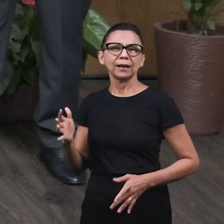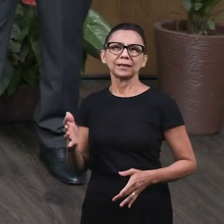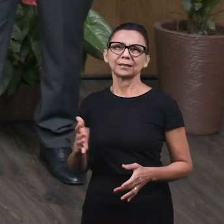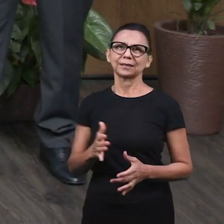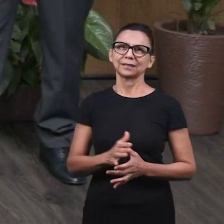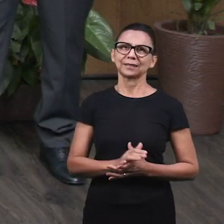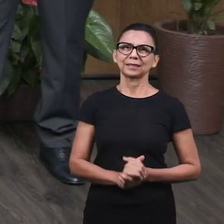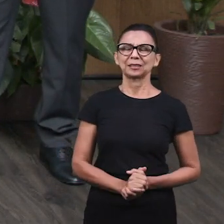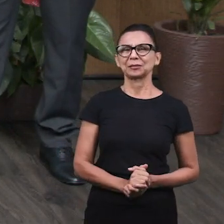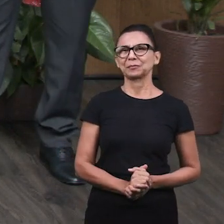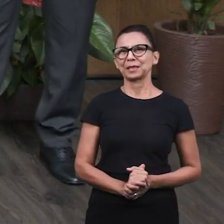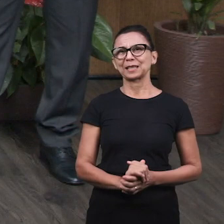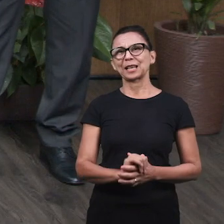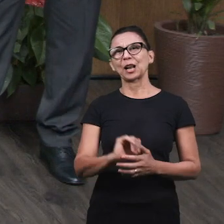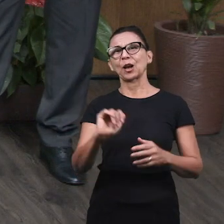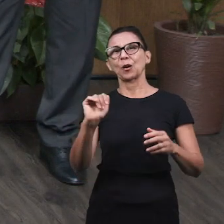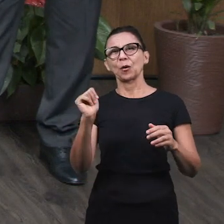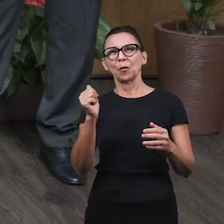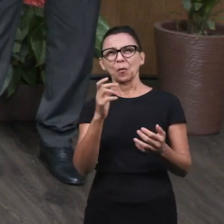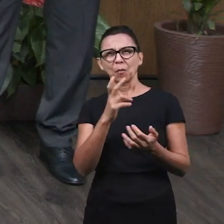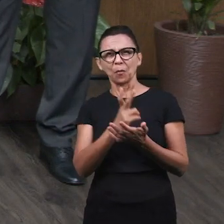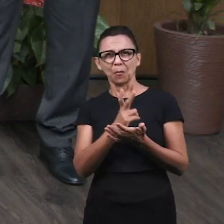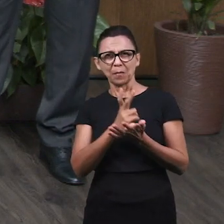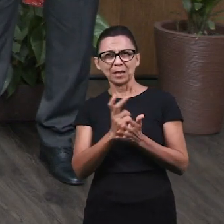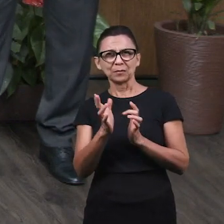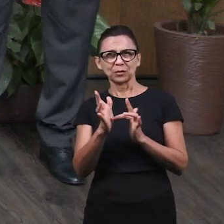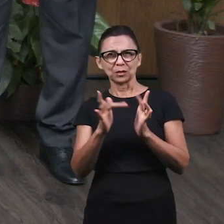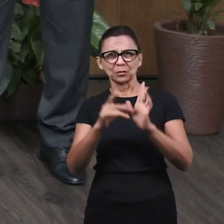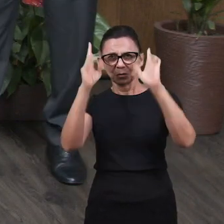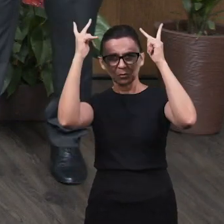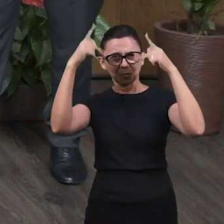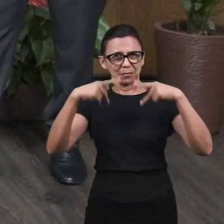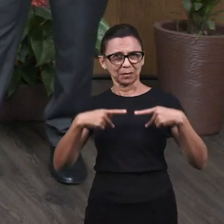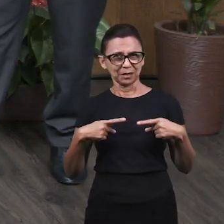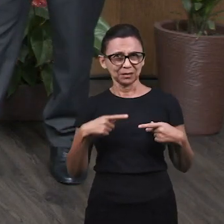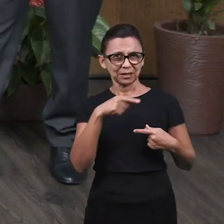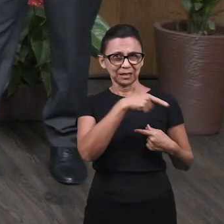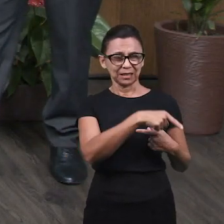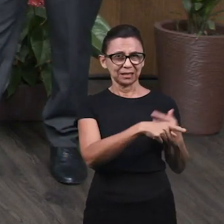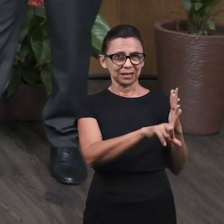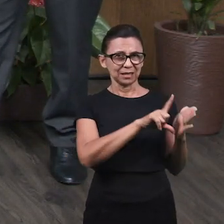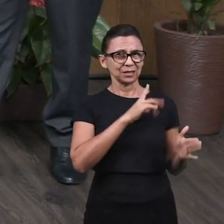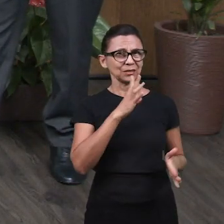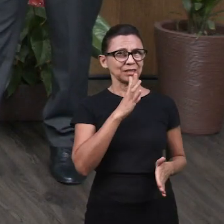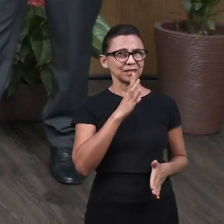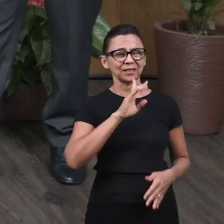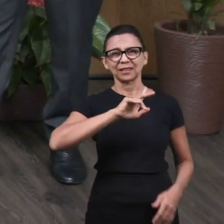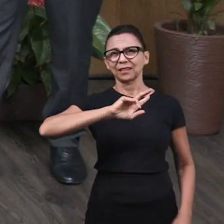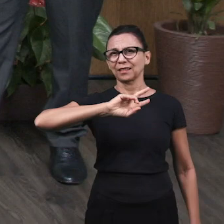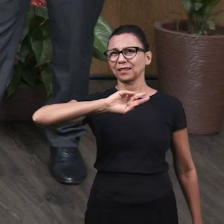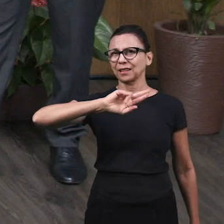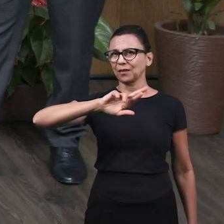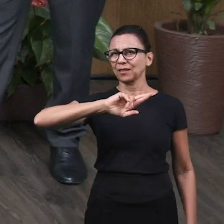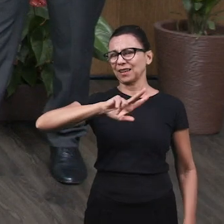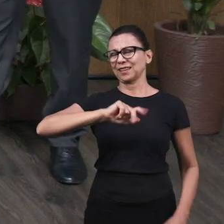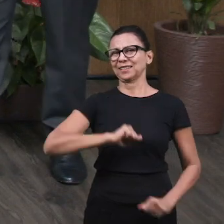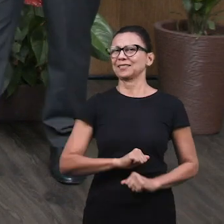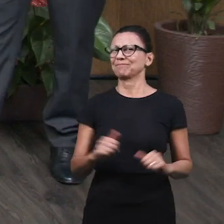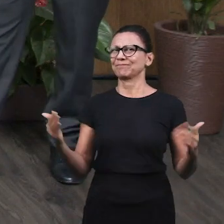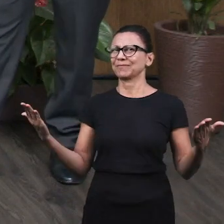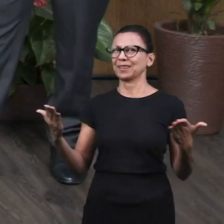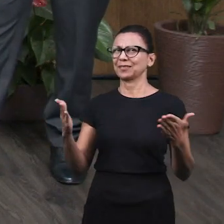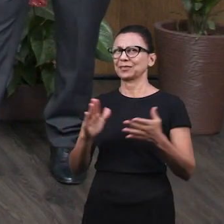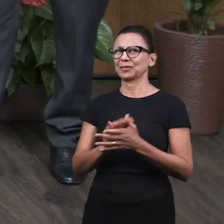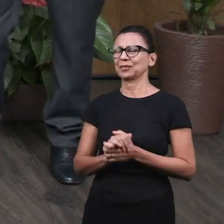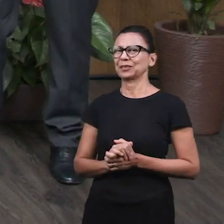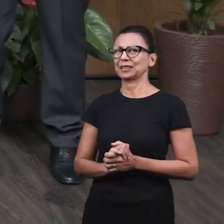a connu avant comme un homme. Mais maintenant, était le Seigneur Jésus glorifié. Quand il a